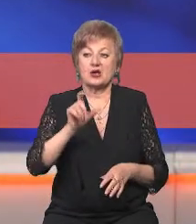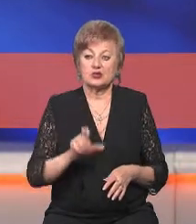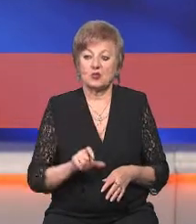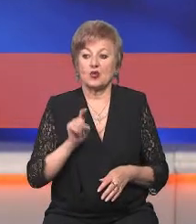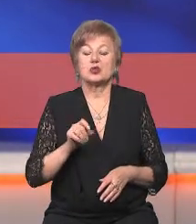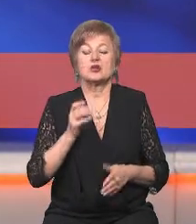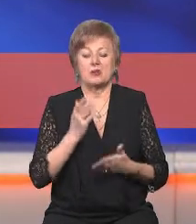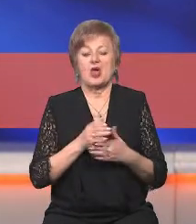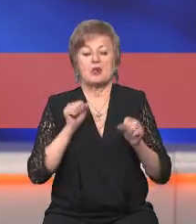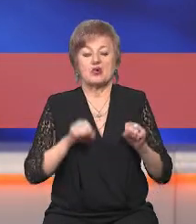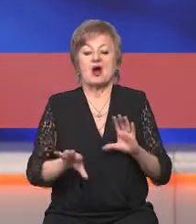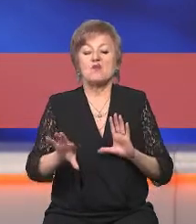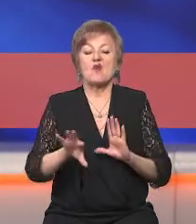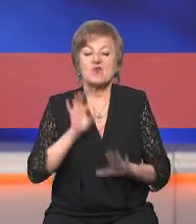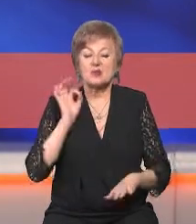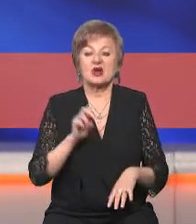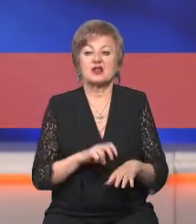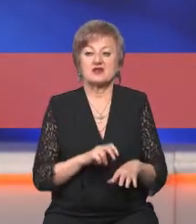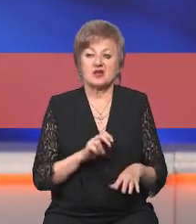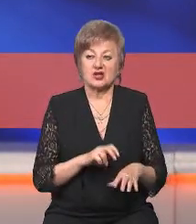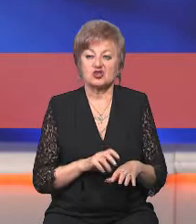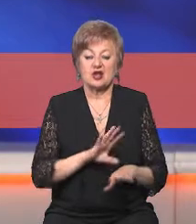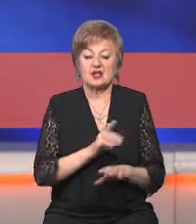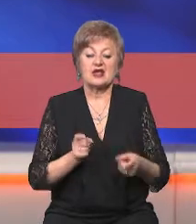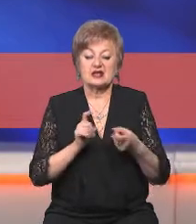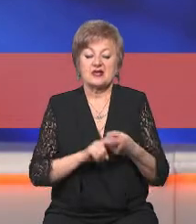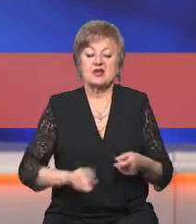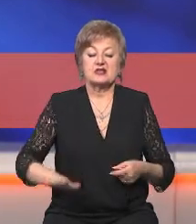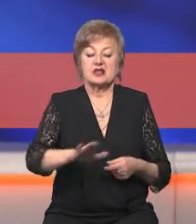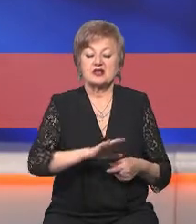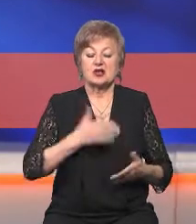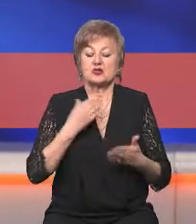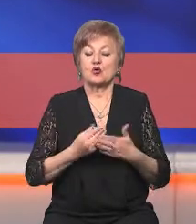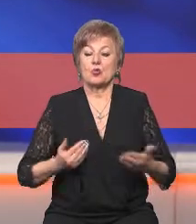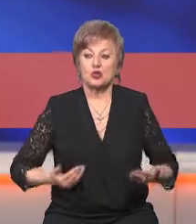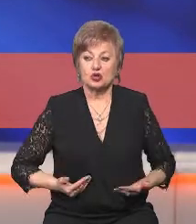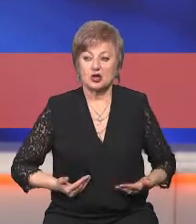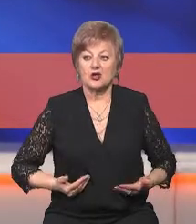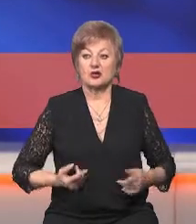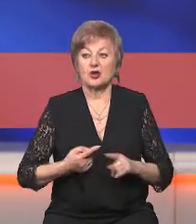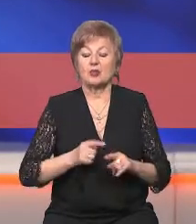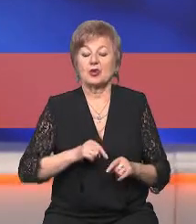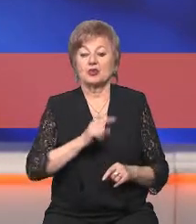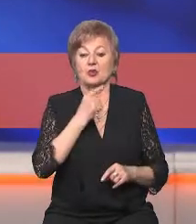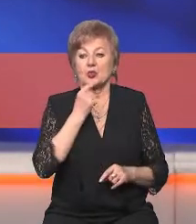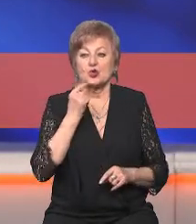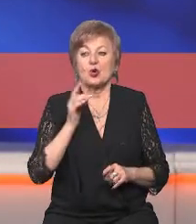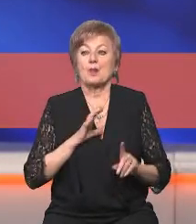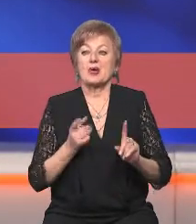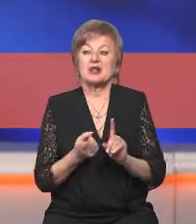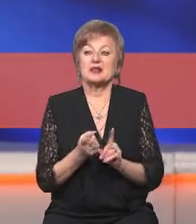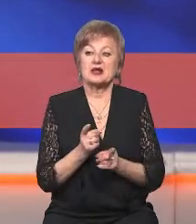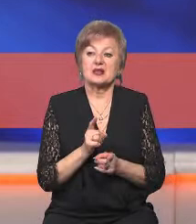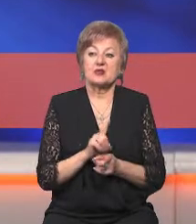право обрати лікаря в незалежності від території свого проживання. Через те дуже багато було змін. Є в нас заклади,